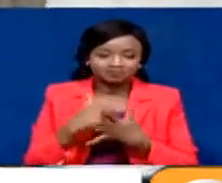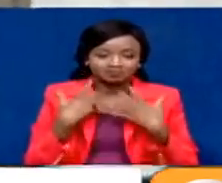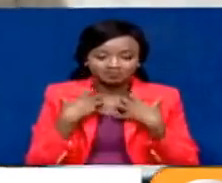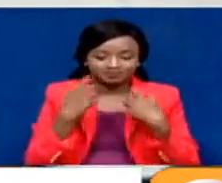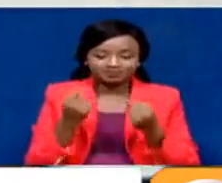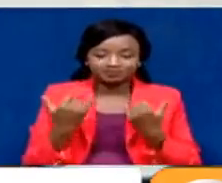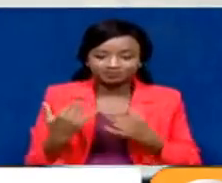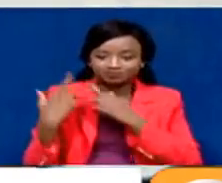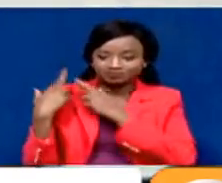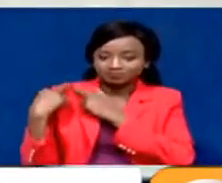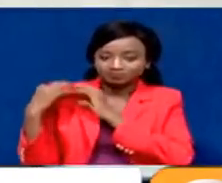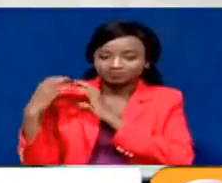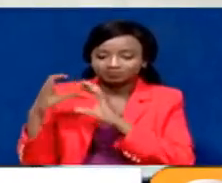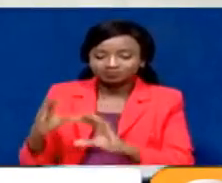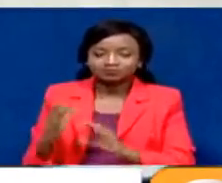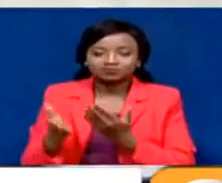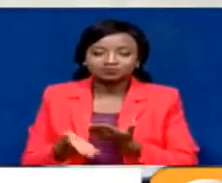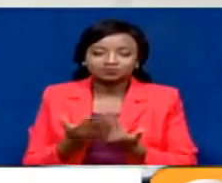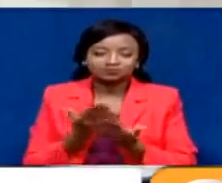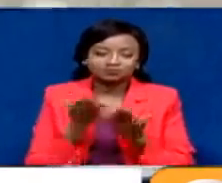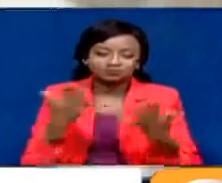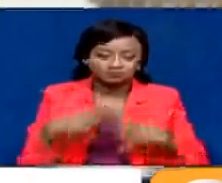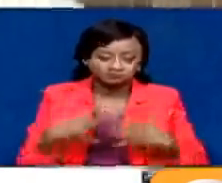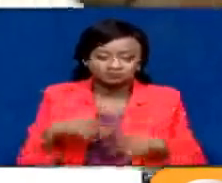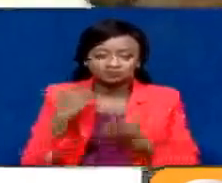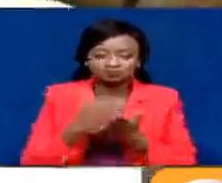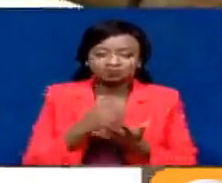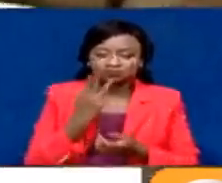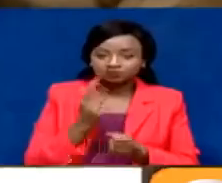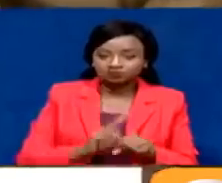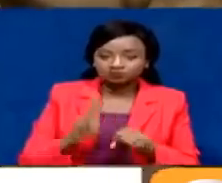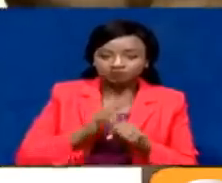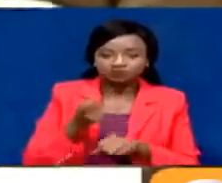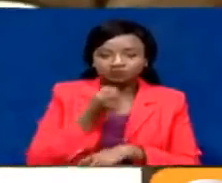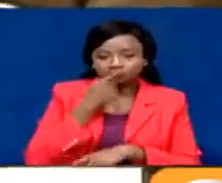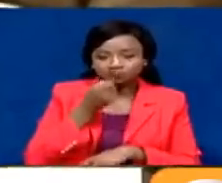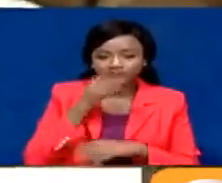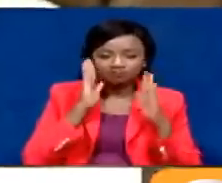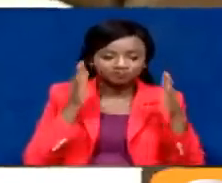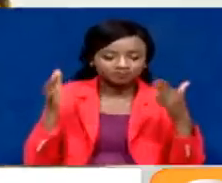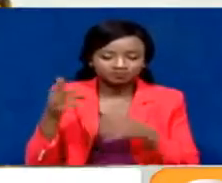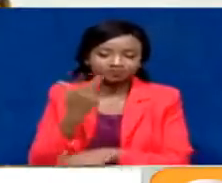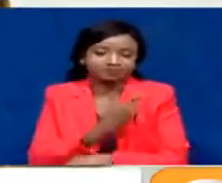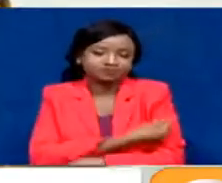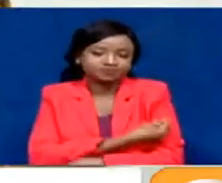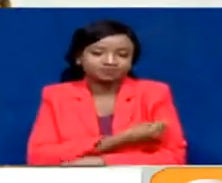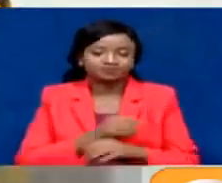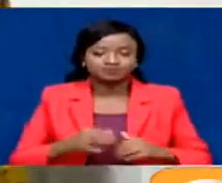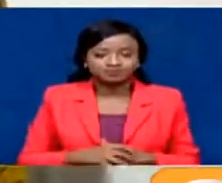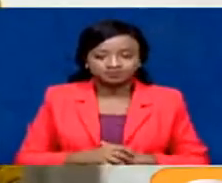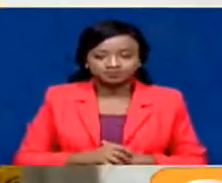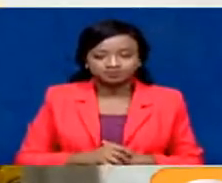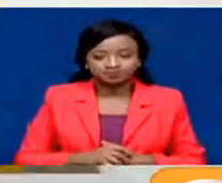sasa litasalia kuwashawishi watu kama Benta kuacha kutumia vidonge na sasa kugeukia sindano. Taking me